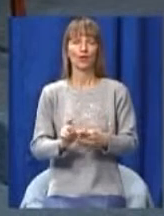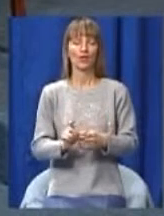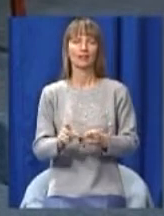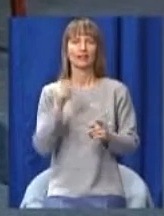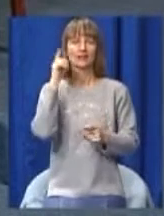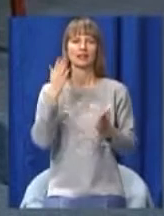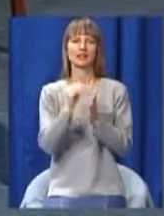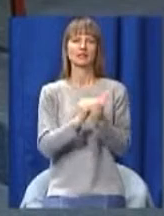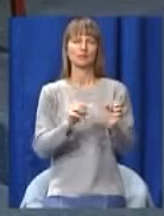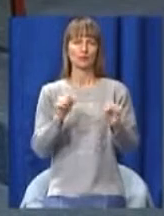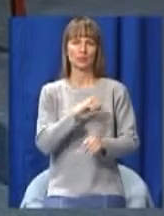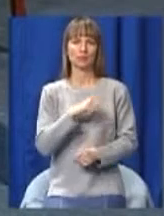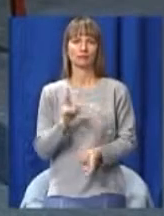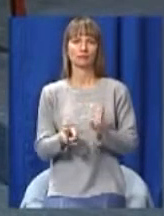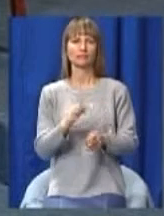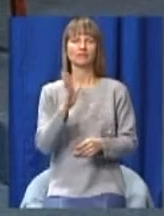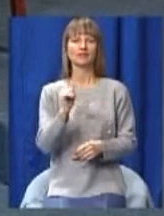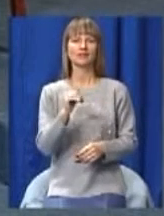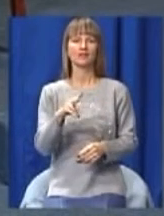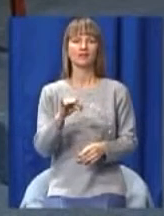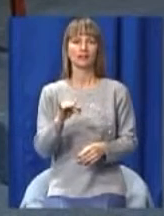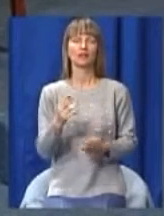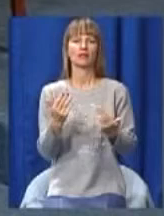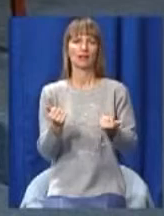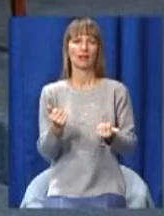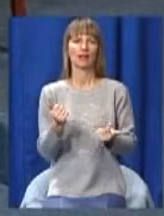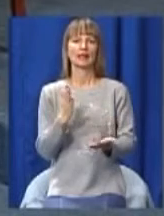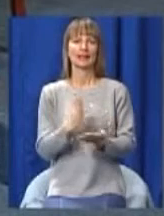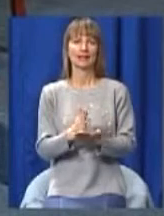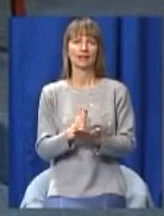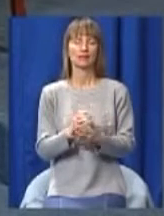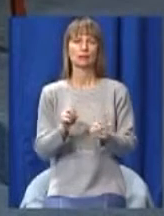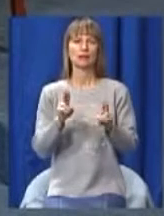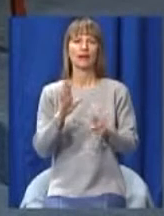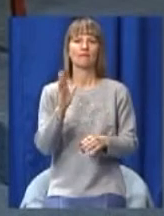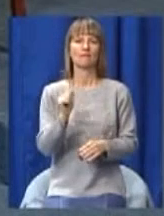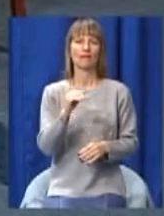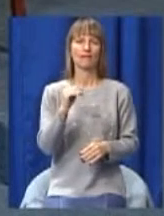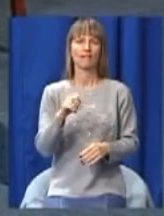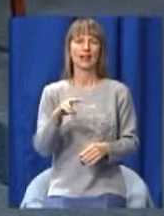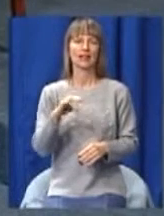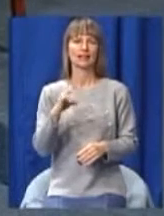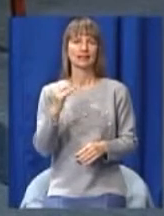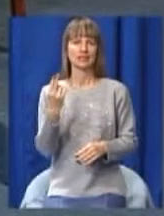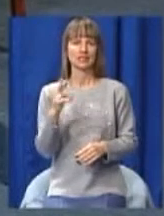рецепти? Чи можна самому приготувати вафлі і як? Так, є вафельниця. Ага, тобто за